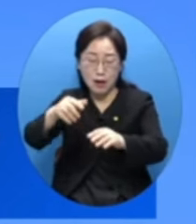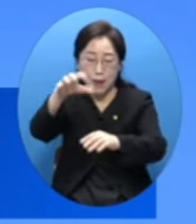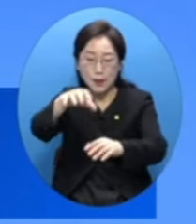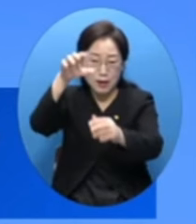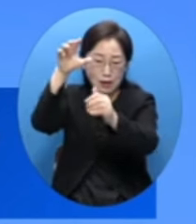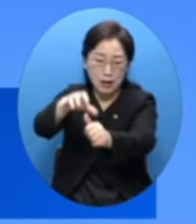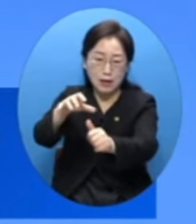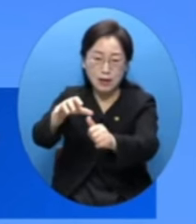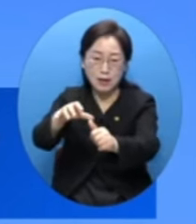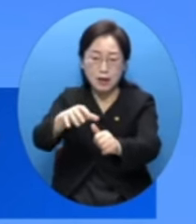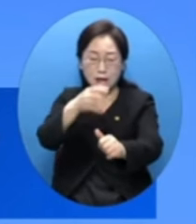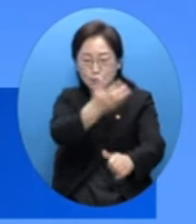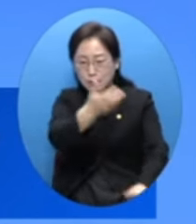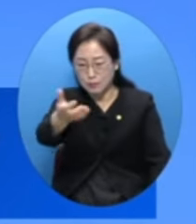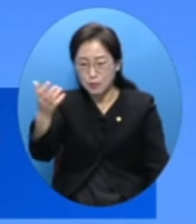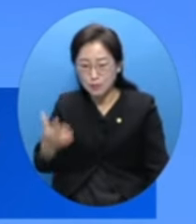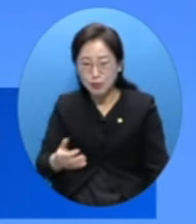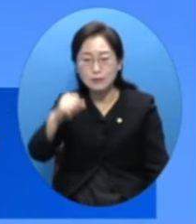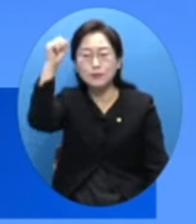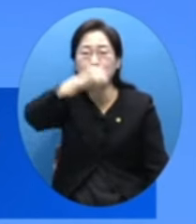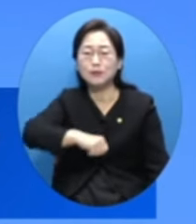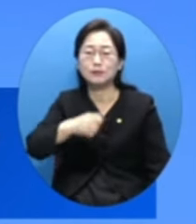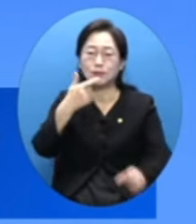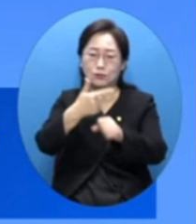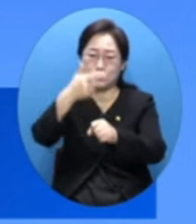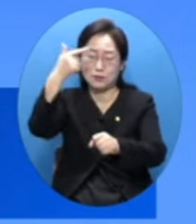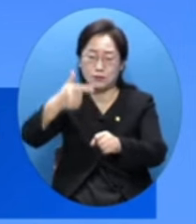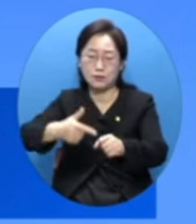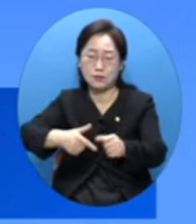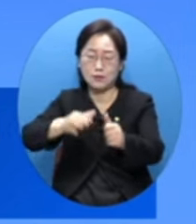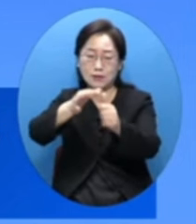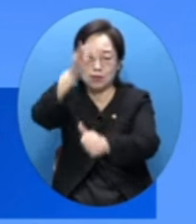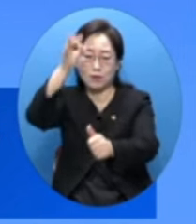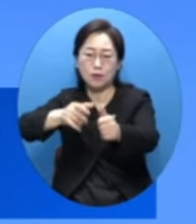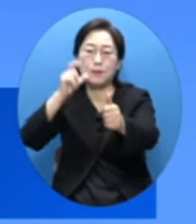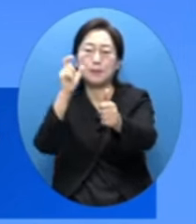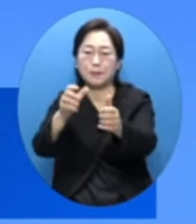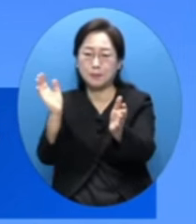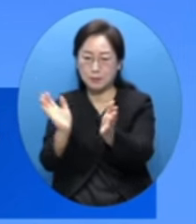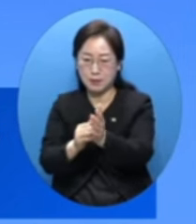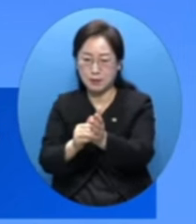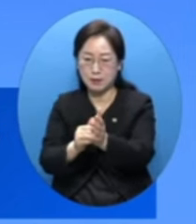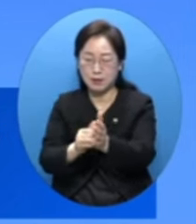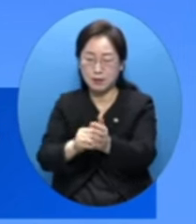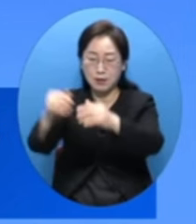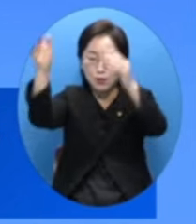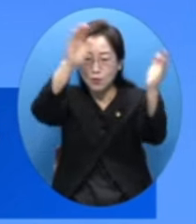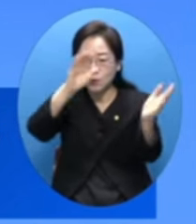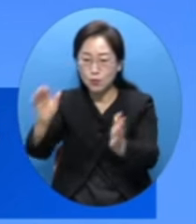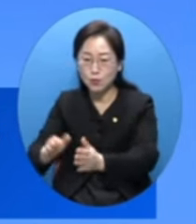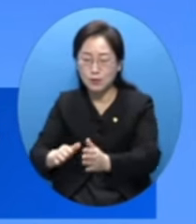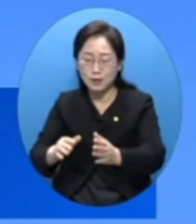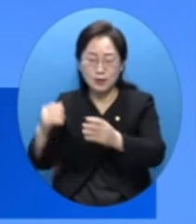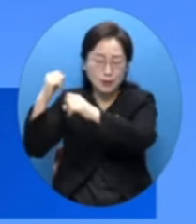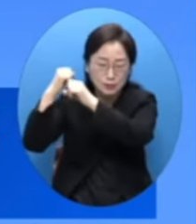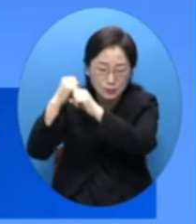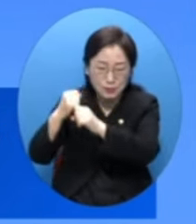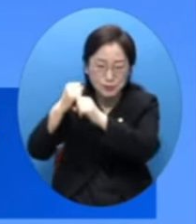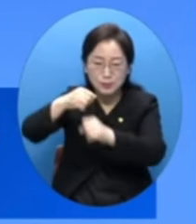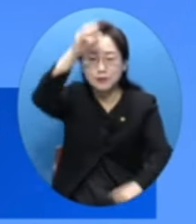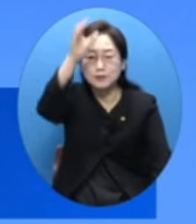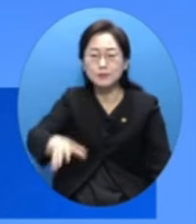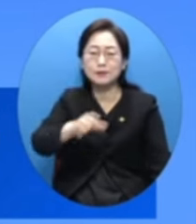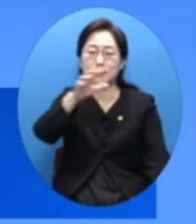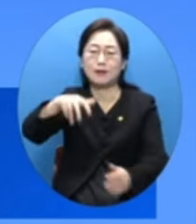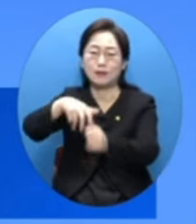새벽 6시쯤 사양 온도를 받고 그다음 에 골고다 언덕으로 올라가셔서 십자가에 달리셔서 이번